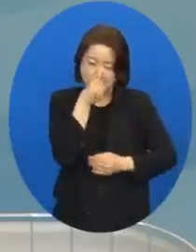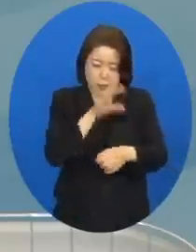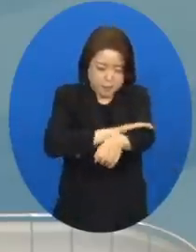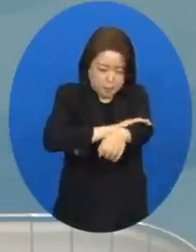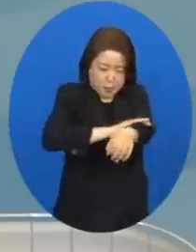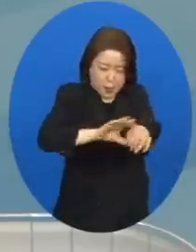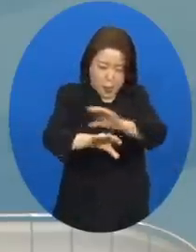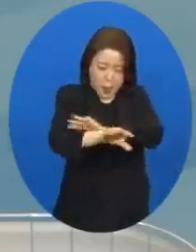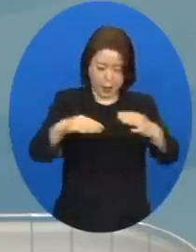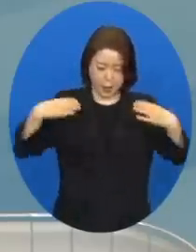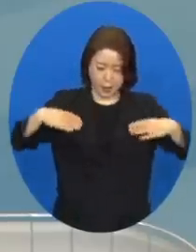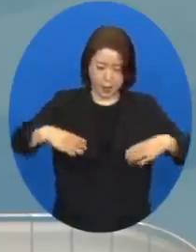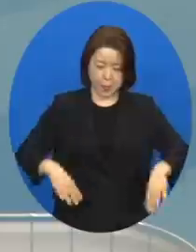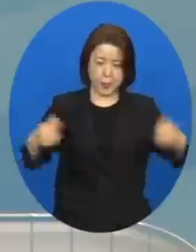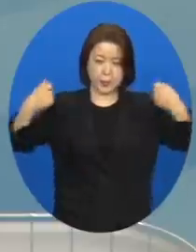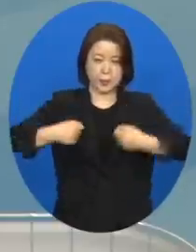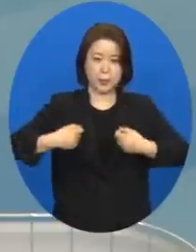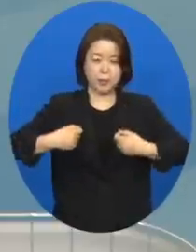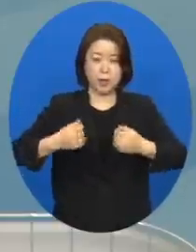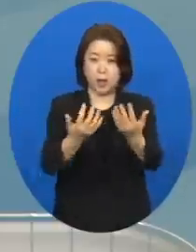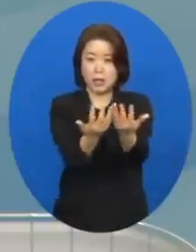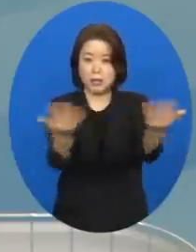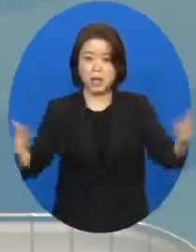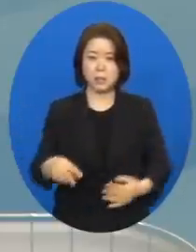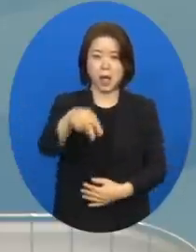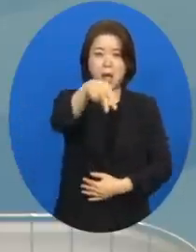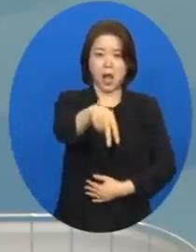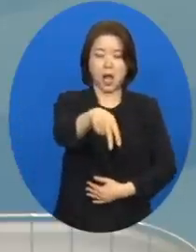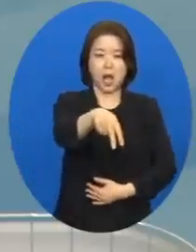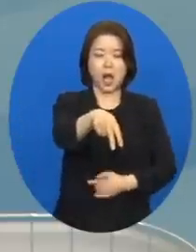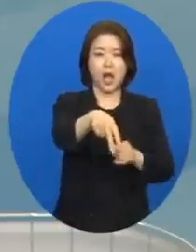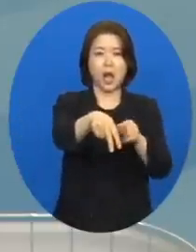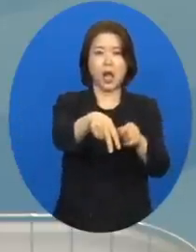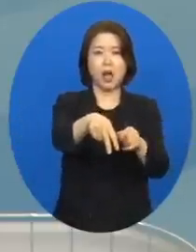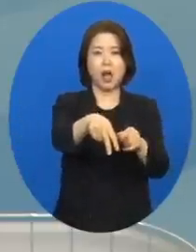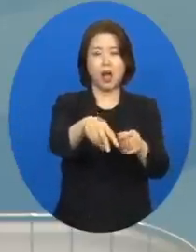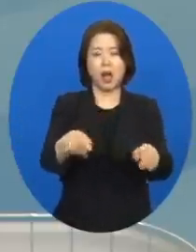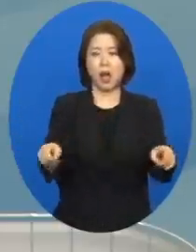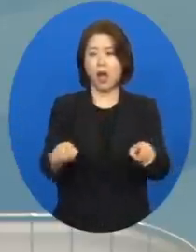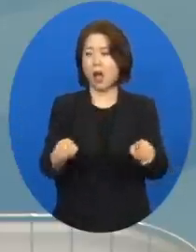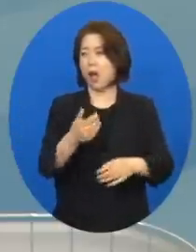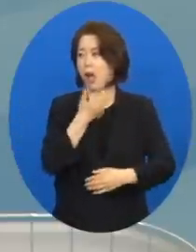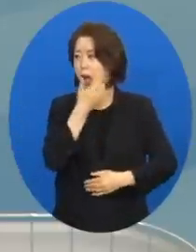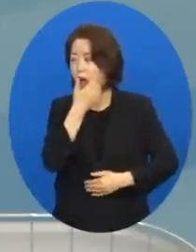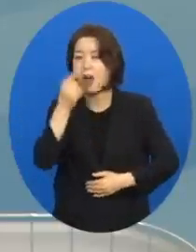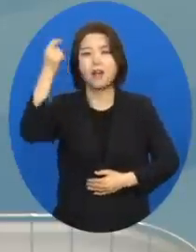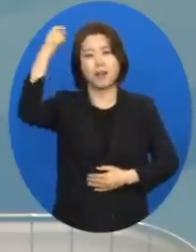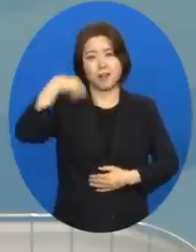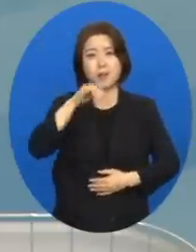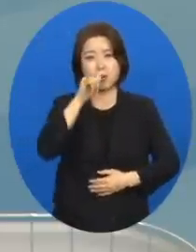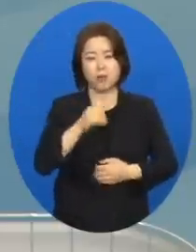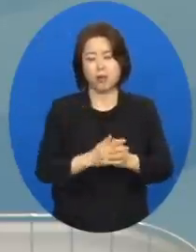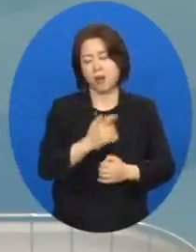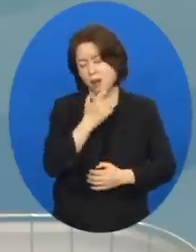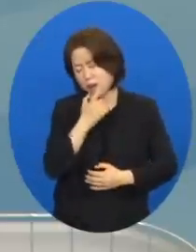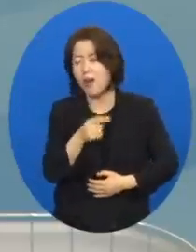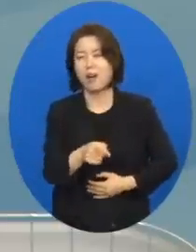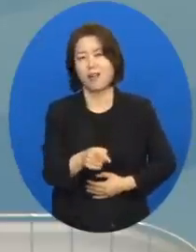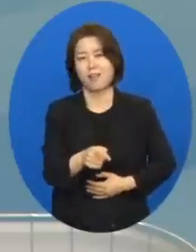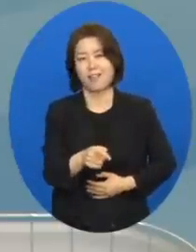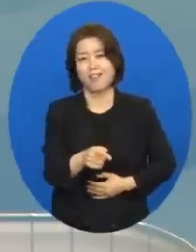입고 그리고 사람들 앞에 나섰던 일이 저에게는 그때 굉장히 수치스러웠고 싫었습니다.